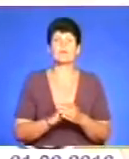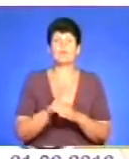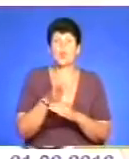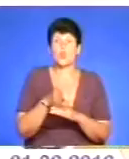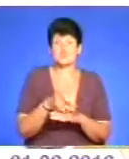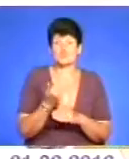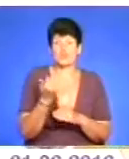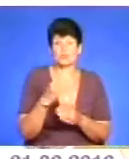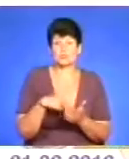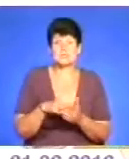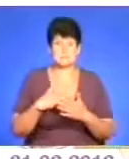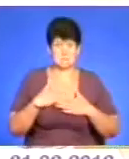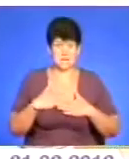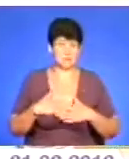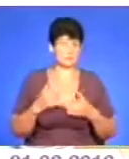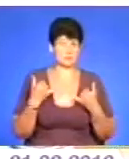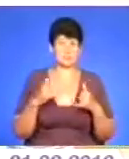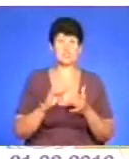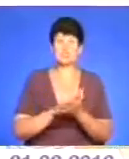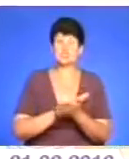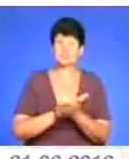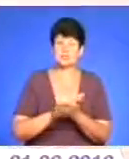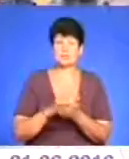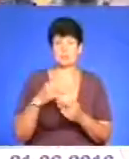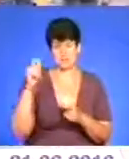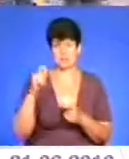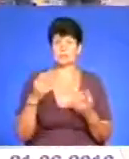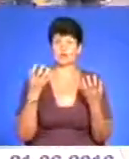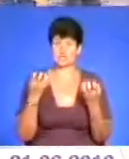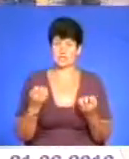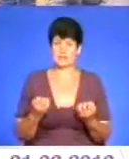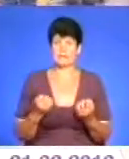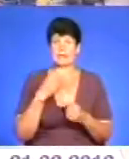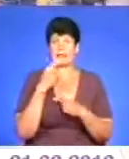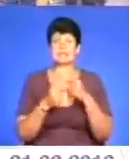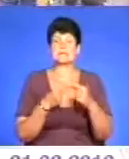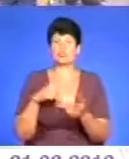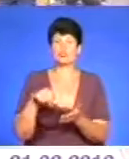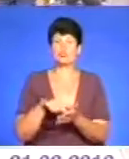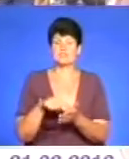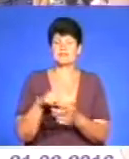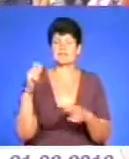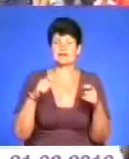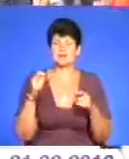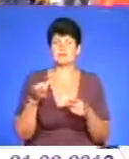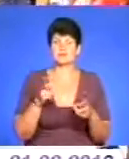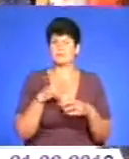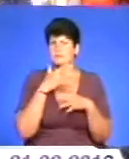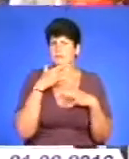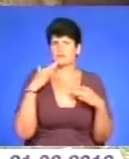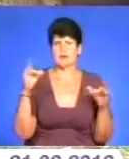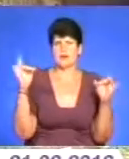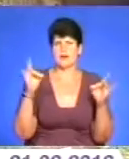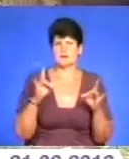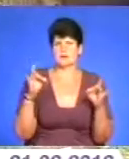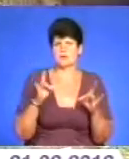дуже приємно, дуже вразило ваше місто, дуже чисте. Ми приїдемо ще. Традиційно до участі в дефіляді зголошується чимало рестораторів